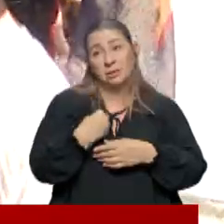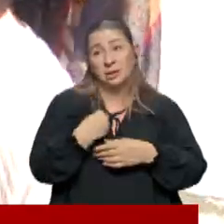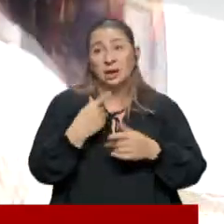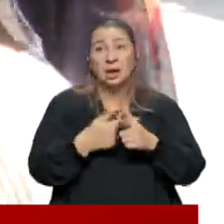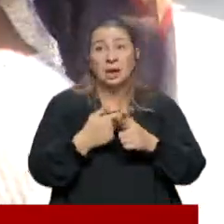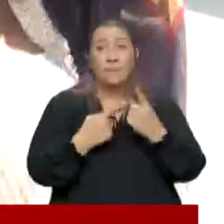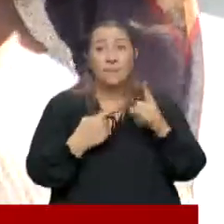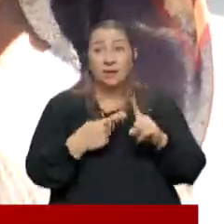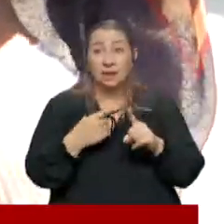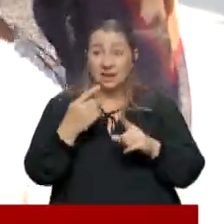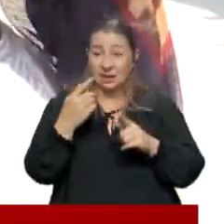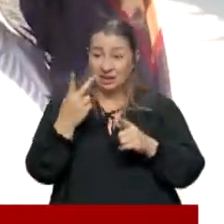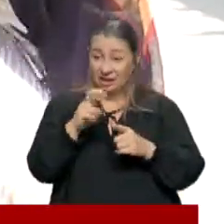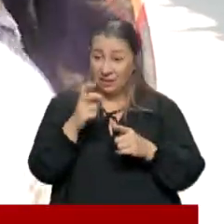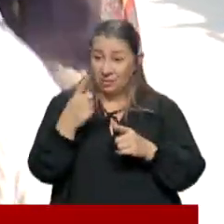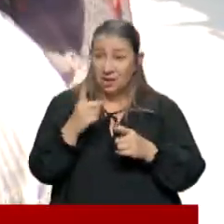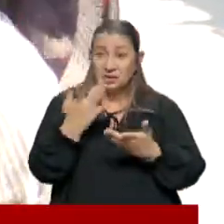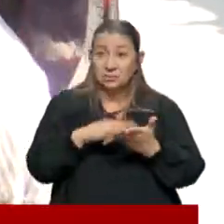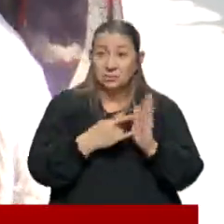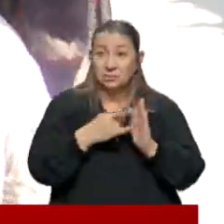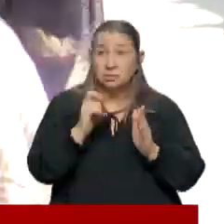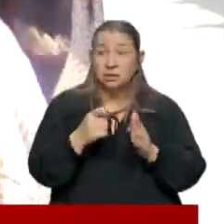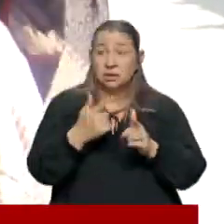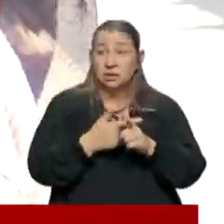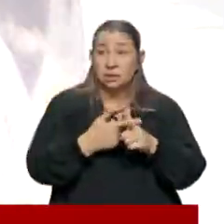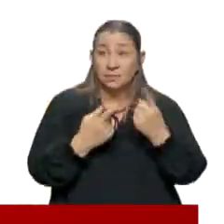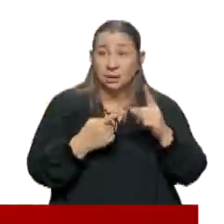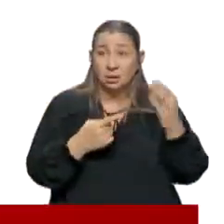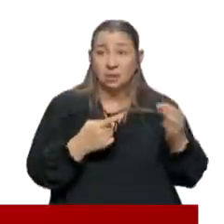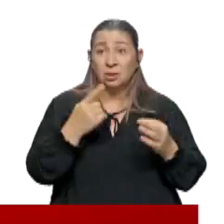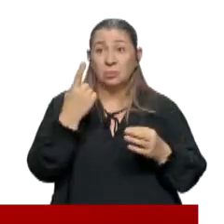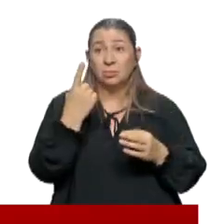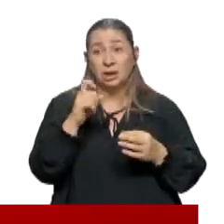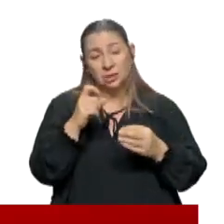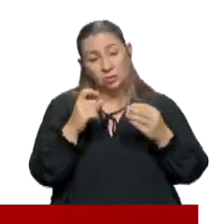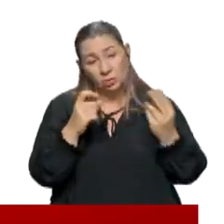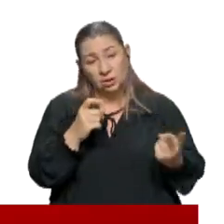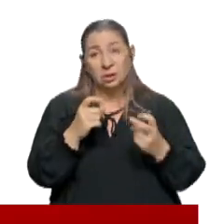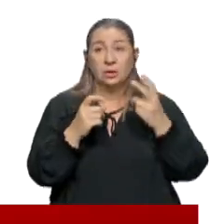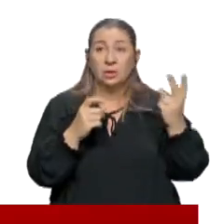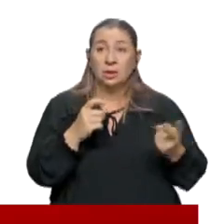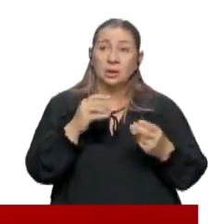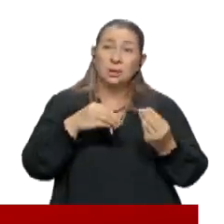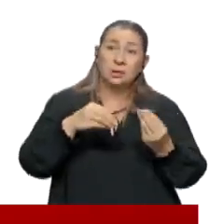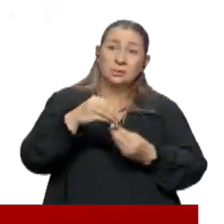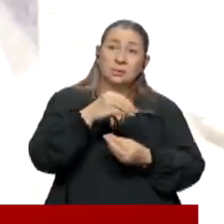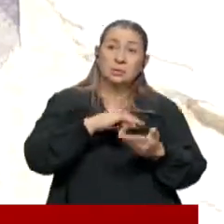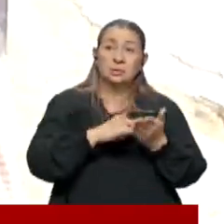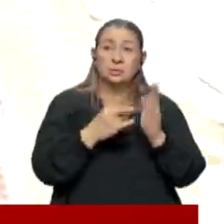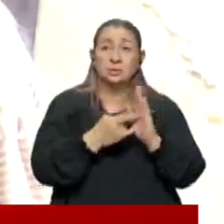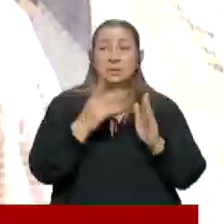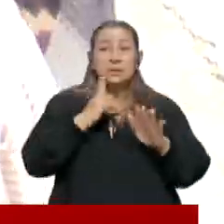Kiram 1000 lira. 2 ayda 1000 lirayla nasıl geçiniyorsunuz? Kiranız zaten 1000 lira. Bir ay geçiyor, 2 ay geçiyor. O şekilde idare